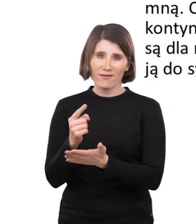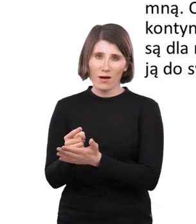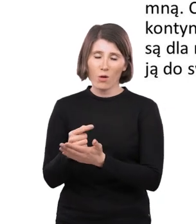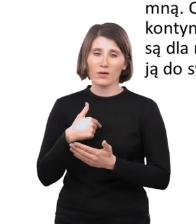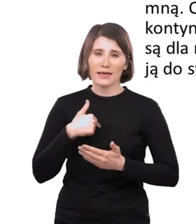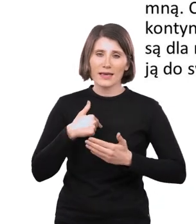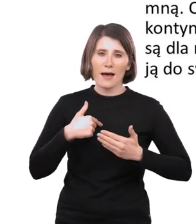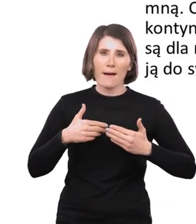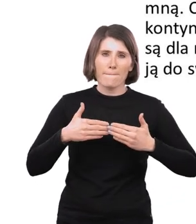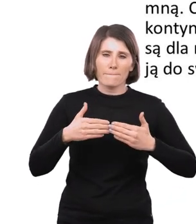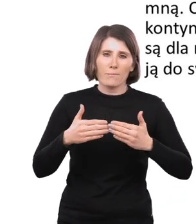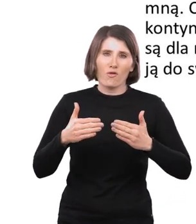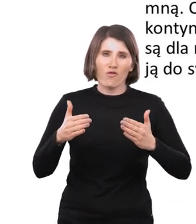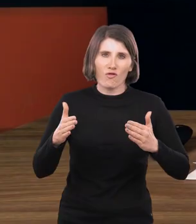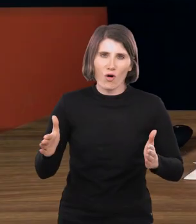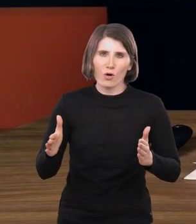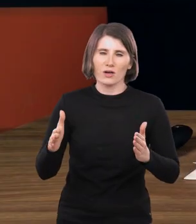dopuszczałem ją do swojego świata.